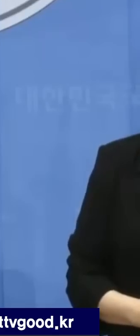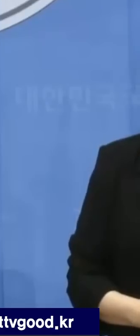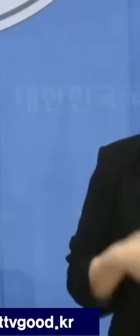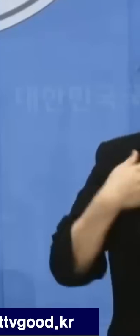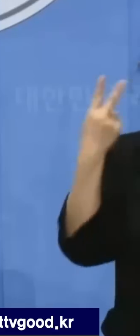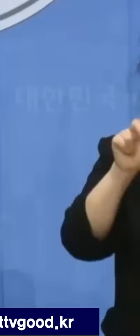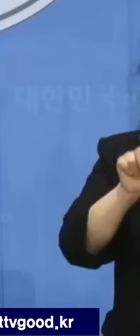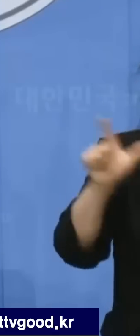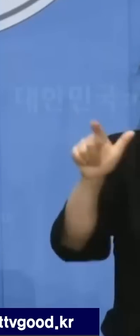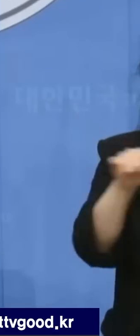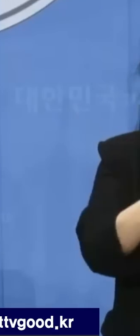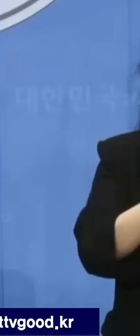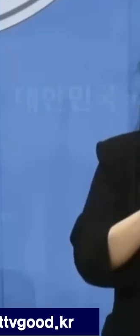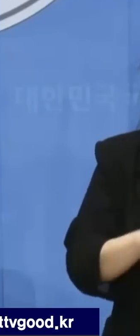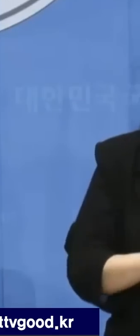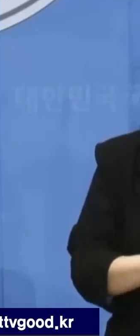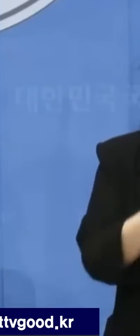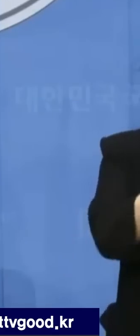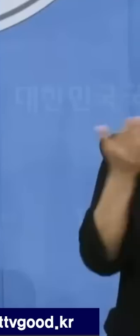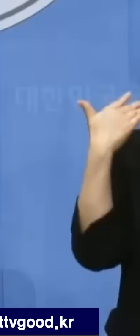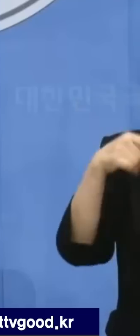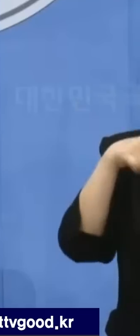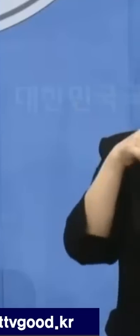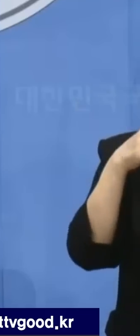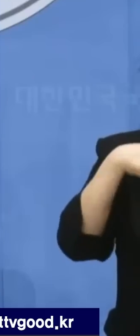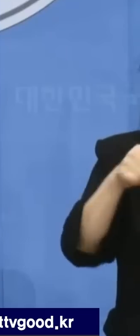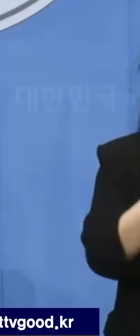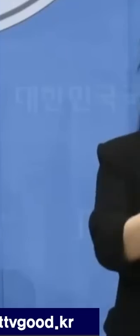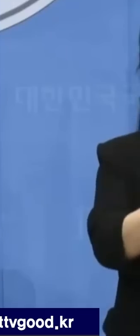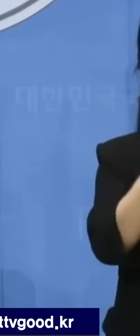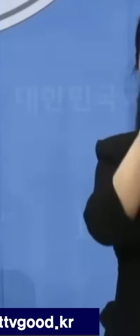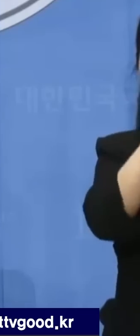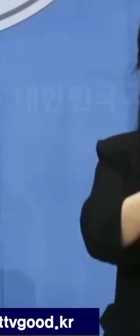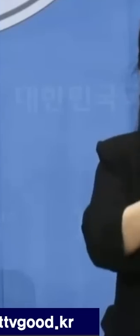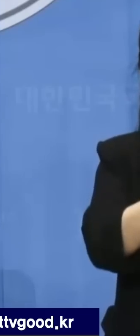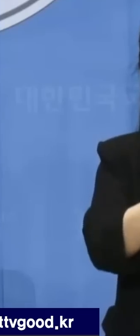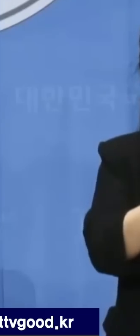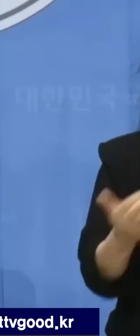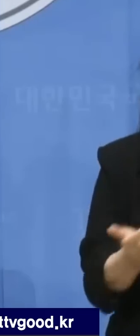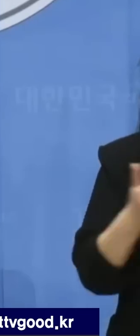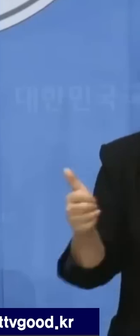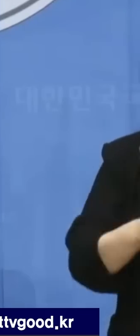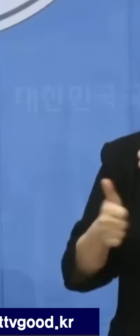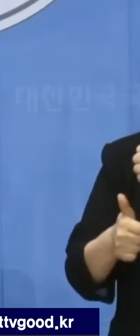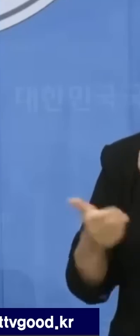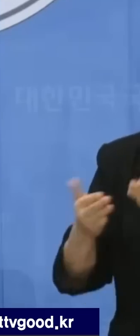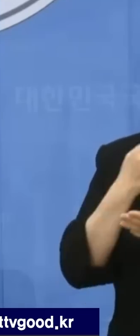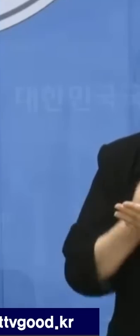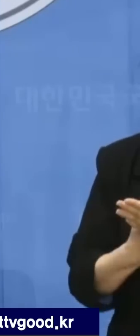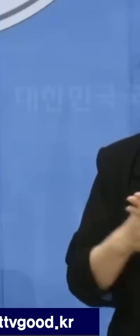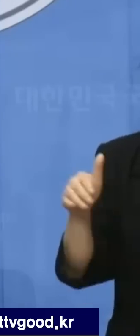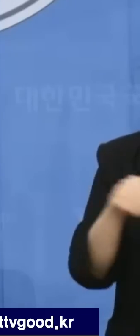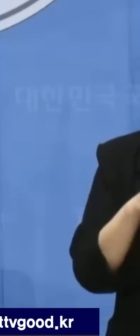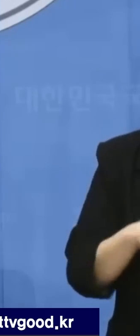저는 2015년 문재인 당대표 시절 최전방 공격수 당대표 최고위원으로 문재인